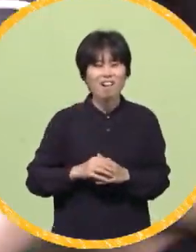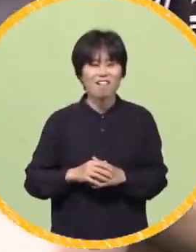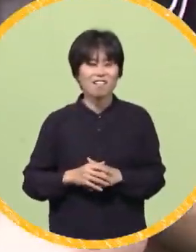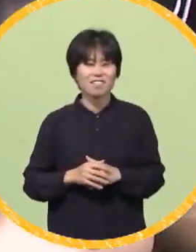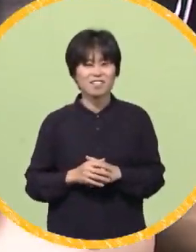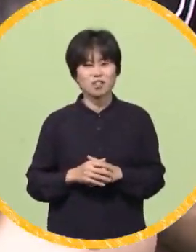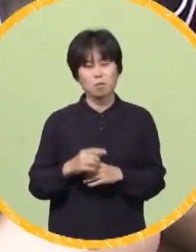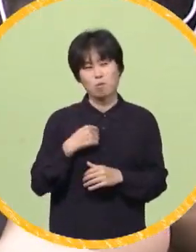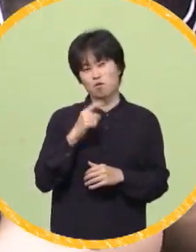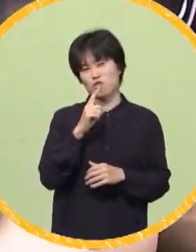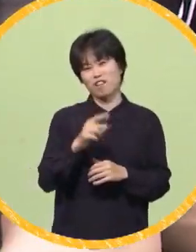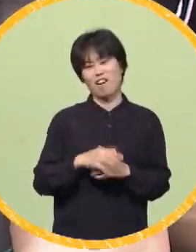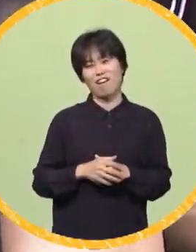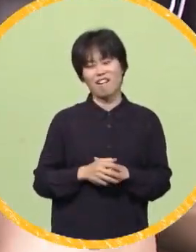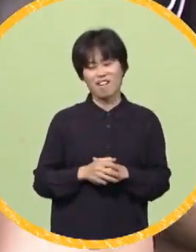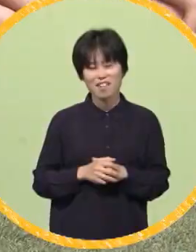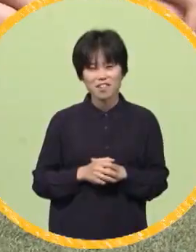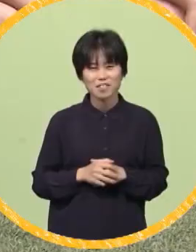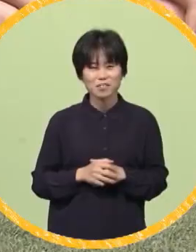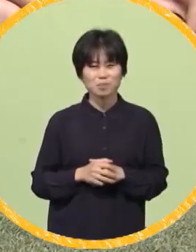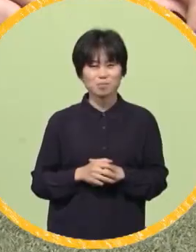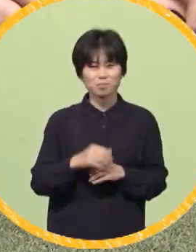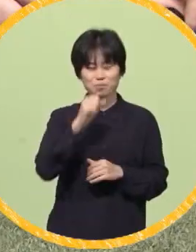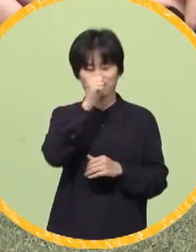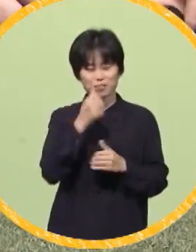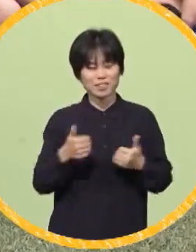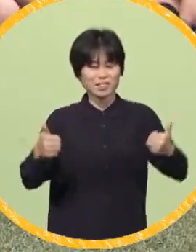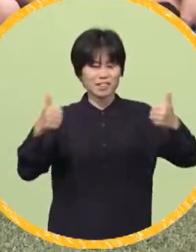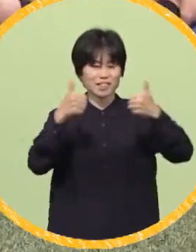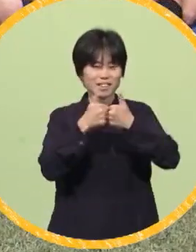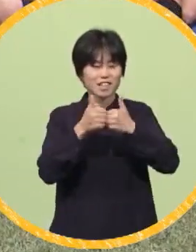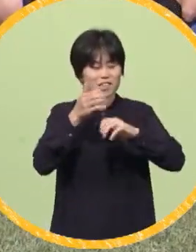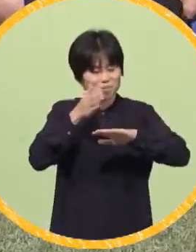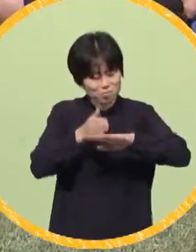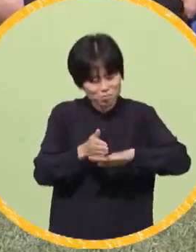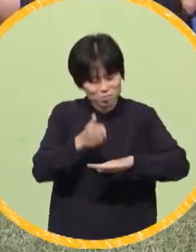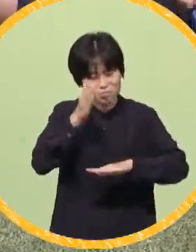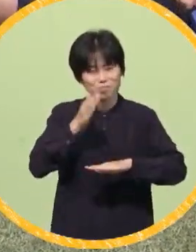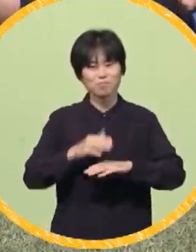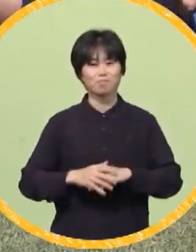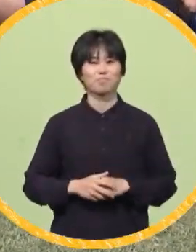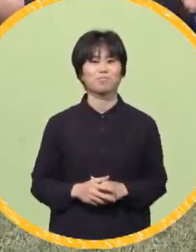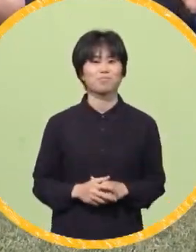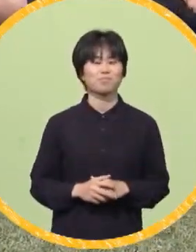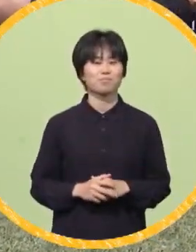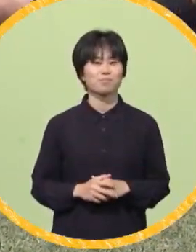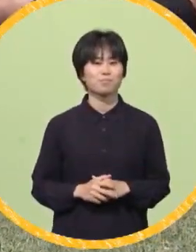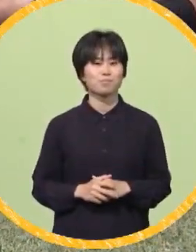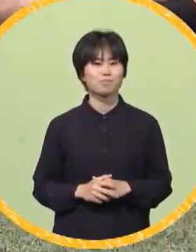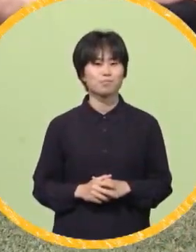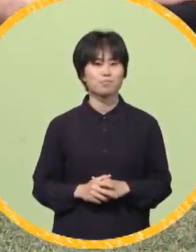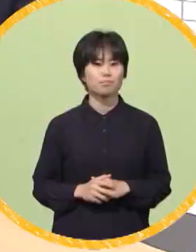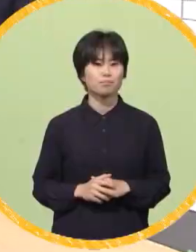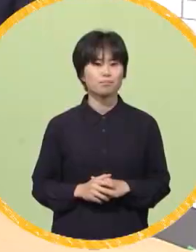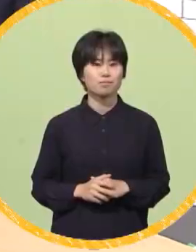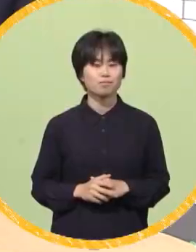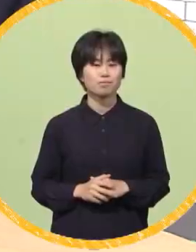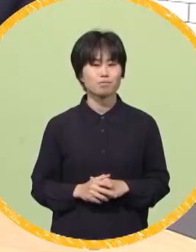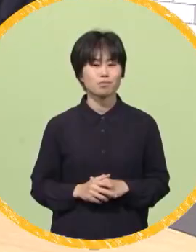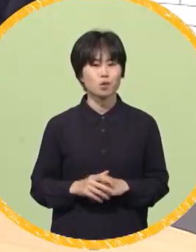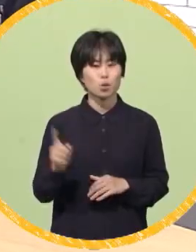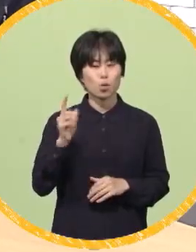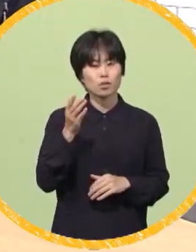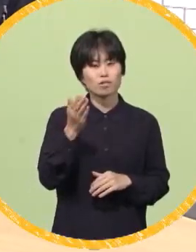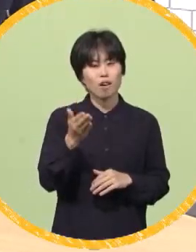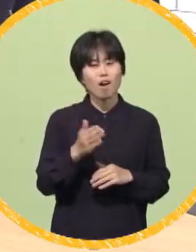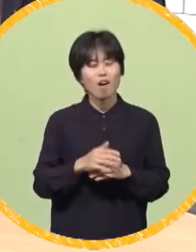僕言ってました はい、結構いい試合見させていただきました、すみません、ありがとうございました、 ありがとうございました、 ありがとうございます、どうですか、